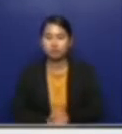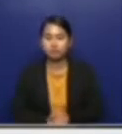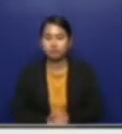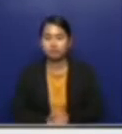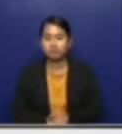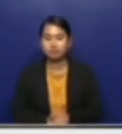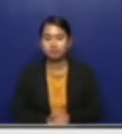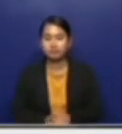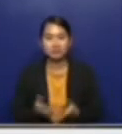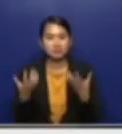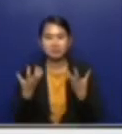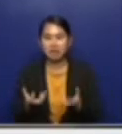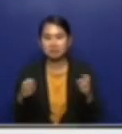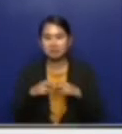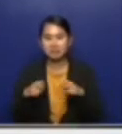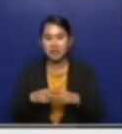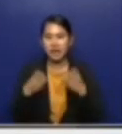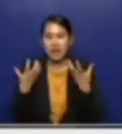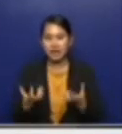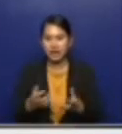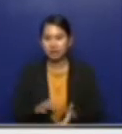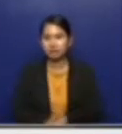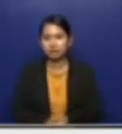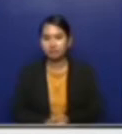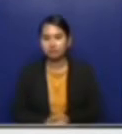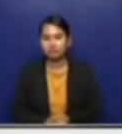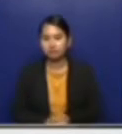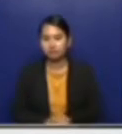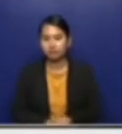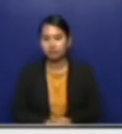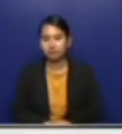อันนี้หนักได้เสียเลยท่านประธาน